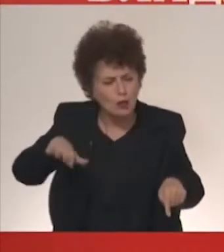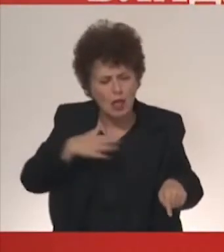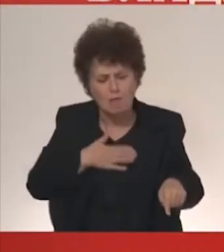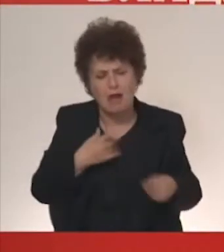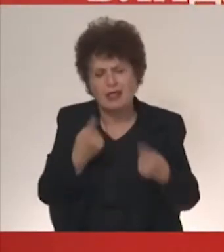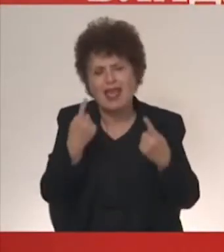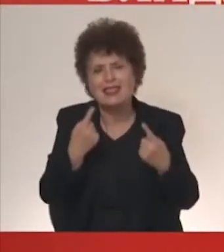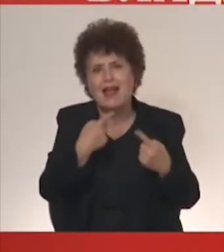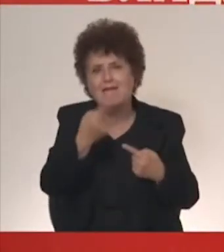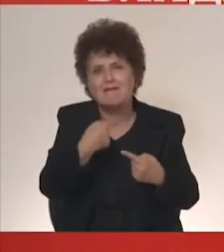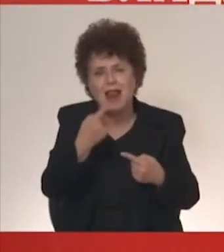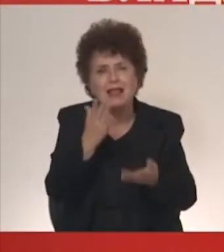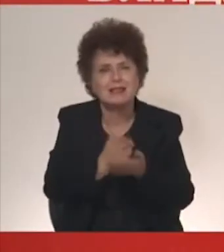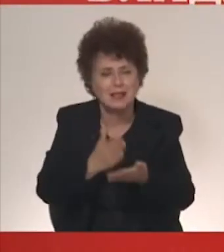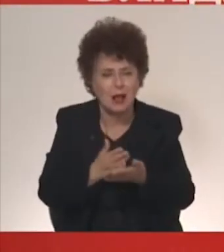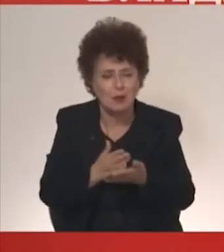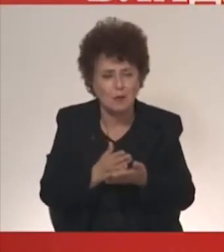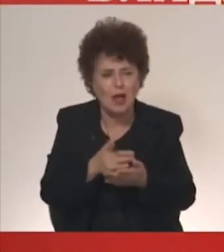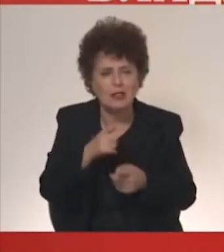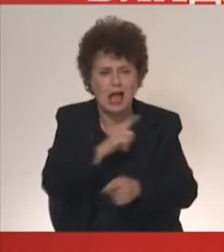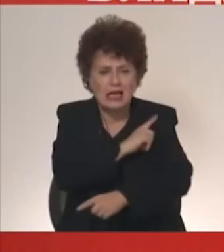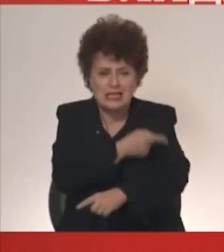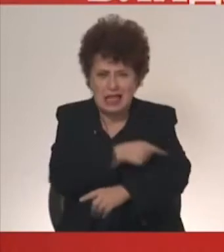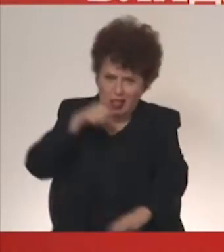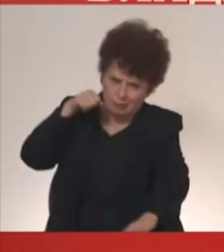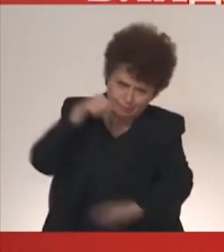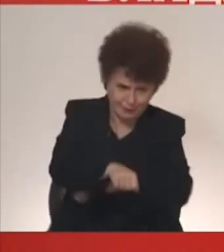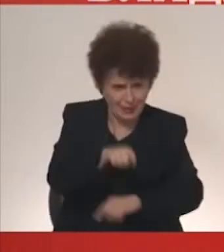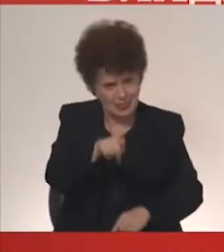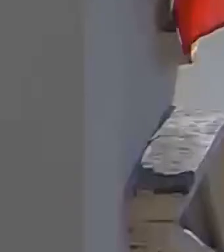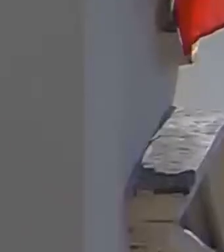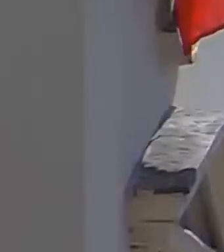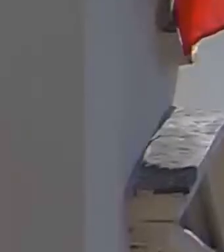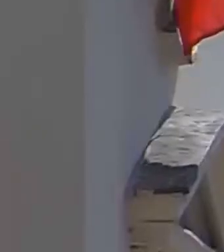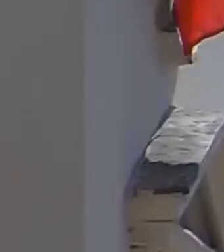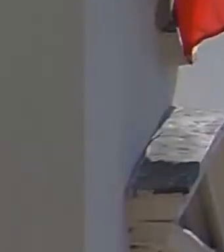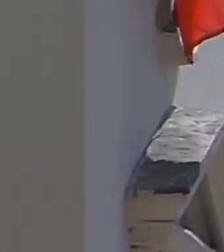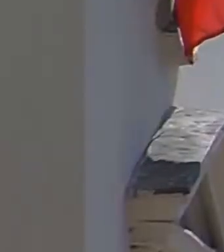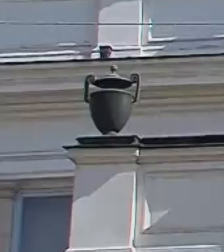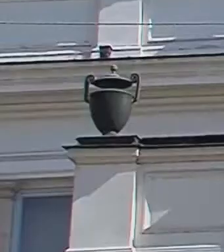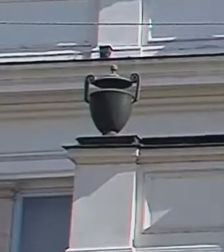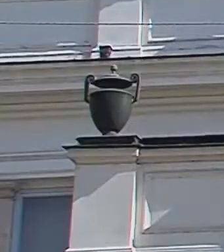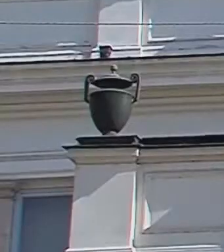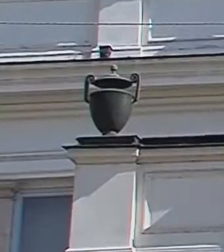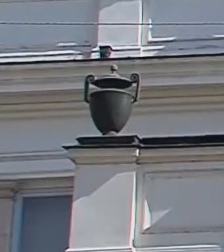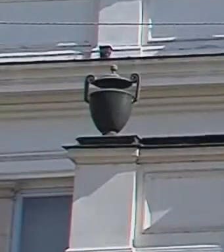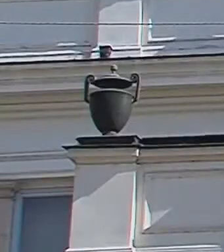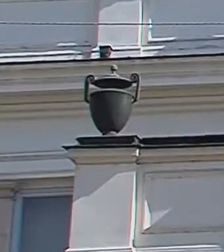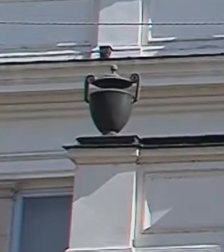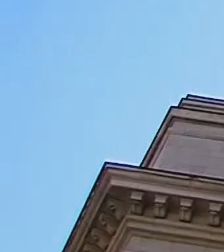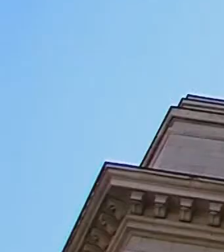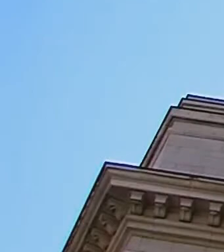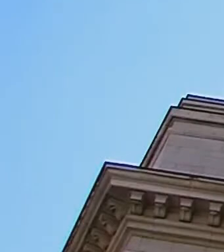shantazhi vazhdon. Nuk mund të kemi afërsi të vërtetë dhe përparim kur ka shantazhe. Dimitrov shtoi se Bulgaria ka shkelur nenin